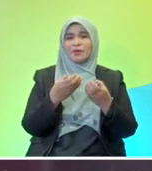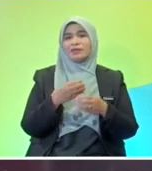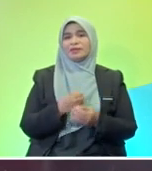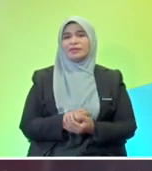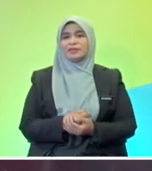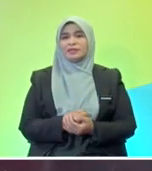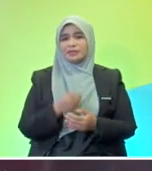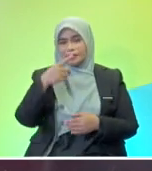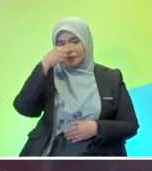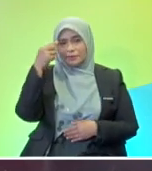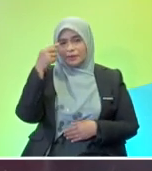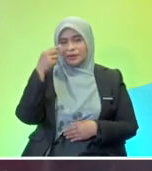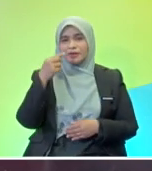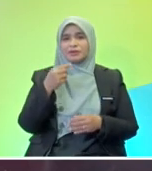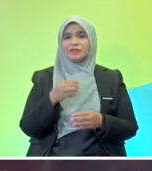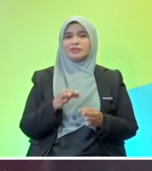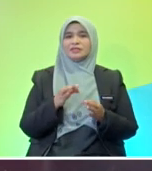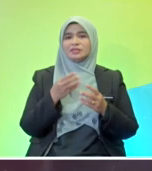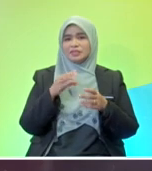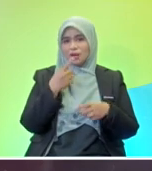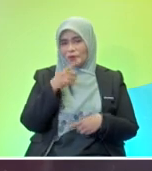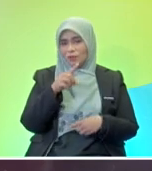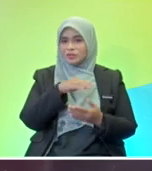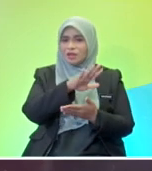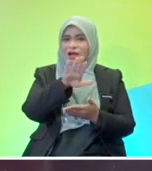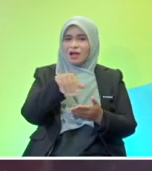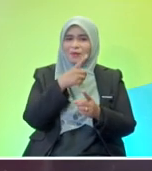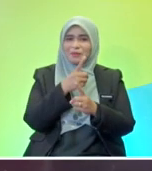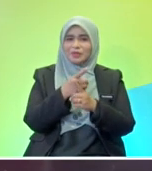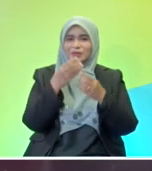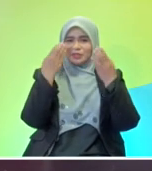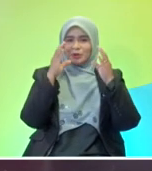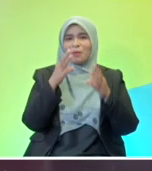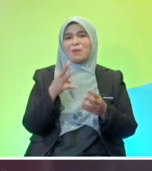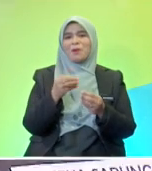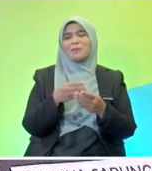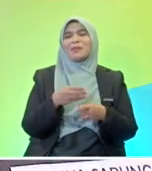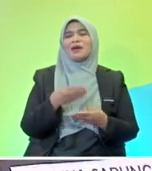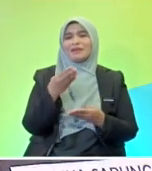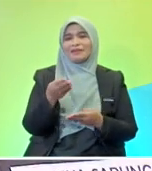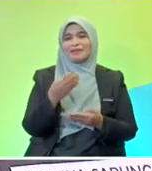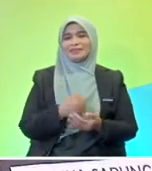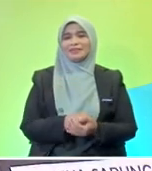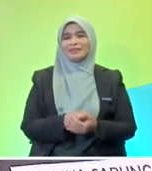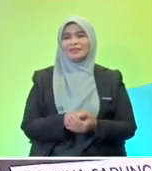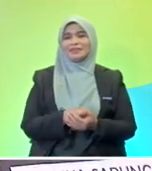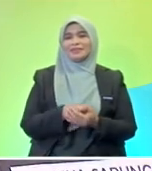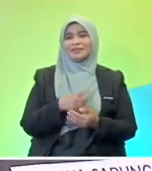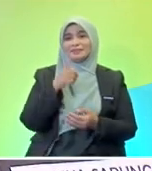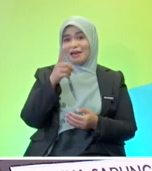wajah. Sebabkan Fika jawab semua betul, cikgu nak bagi ganjaran. Ya cikgu. Okey,